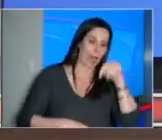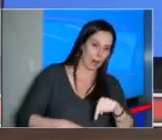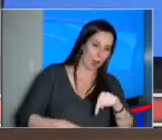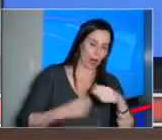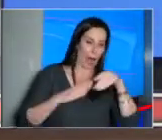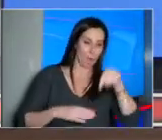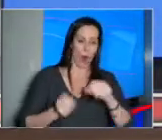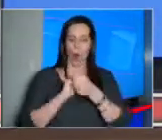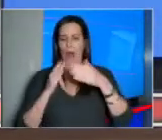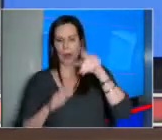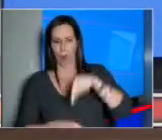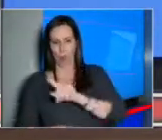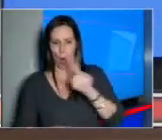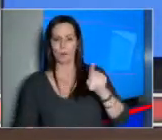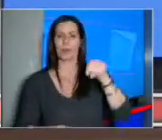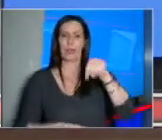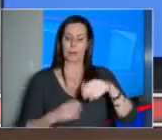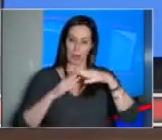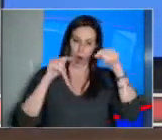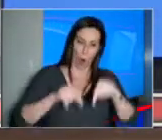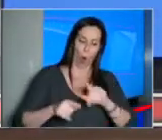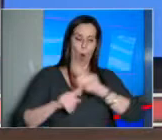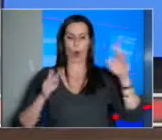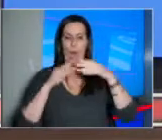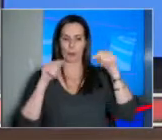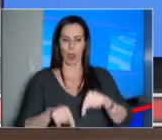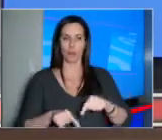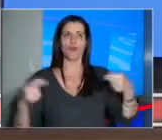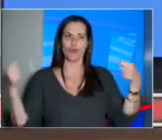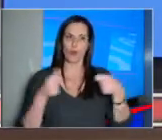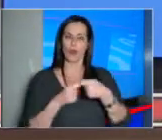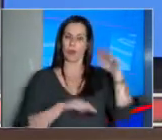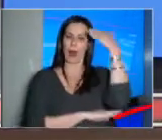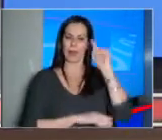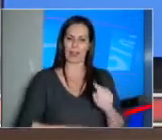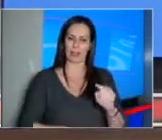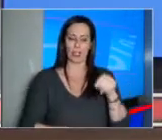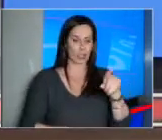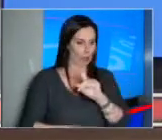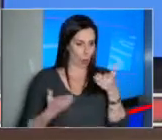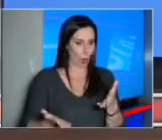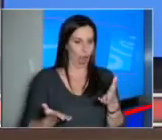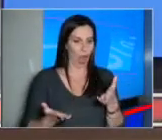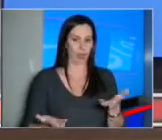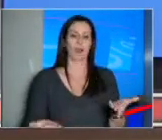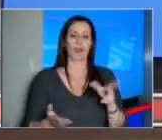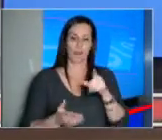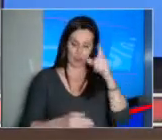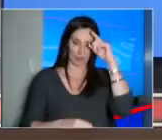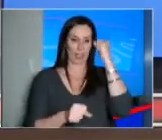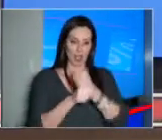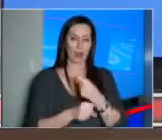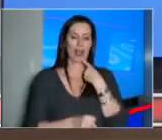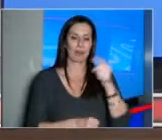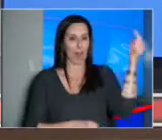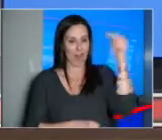מדינת ישראל ובין אם לא, בין אם הם מתגוררים כאן או לא, שותפים למדינה. שאם לא כך הוא, ואתם מתעקשים לקרוא